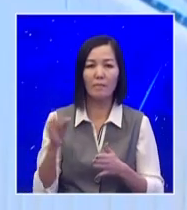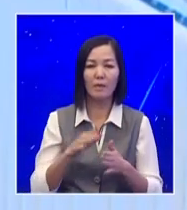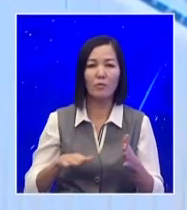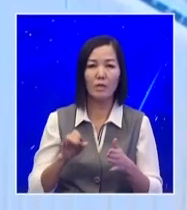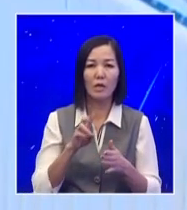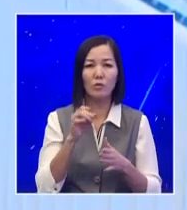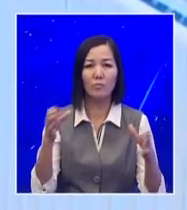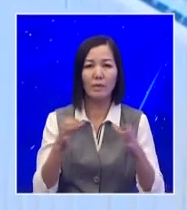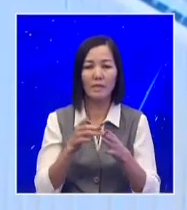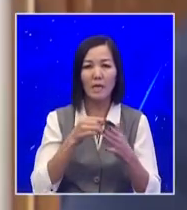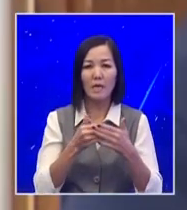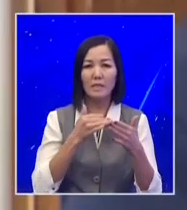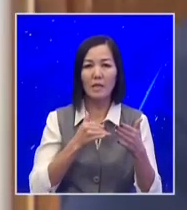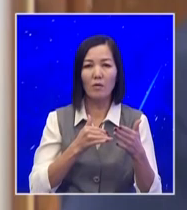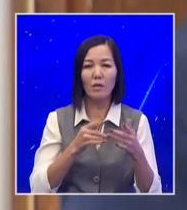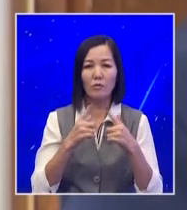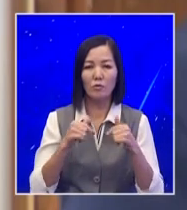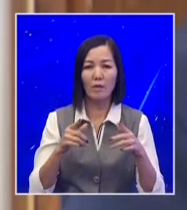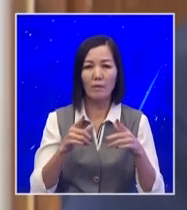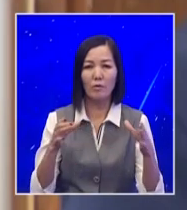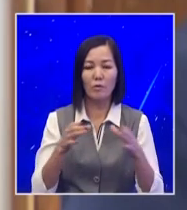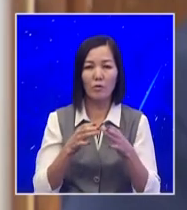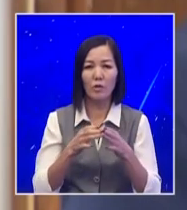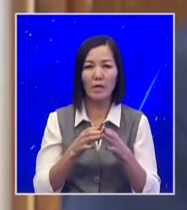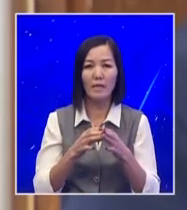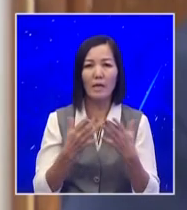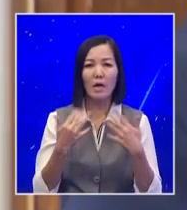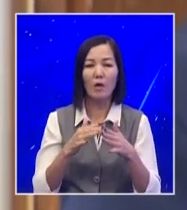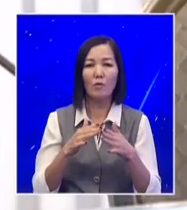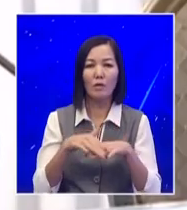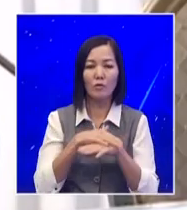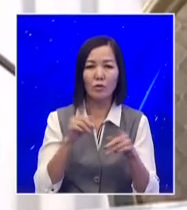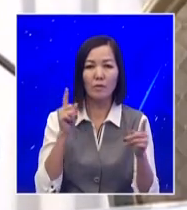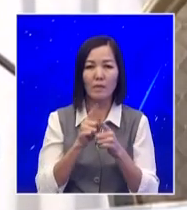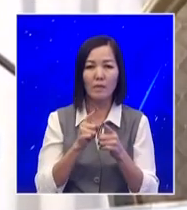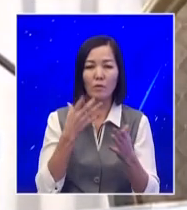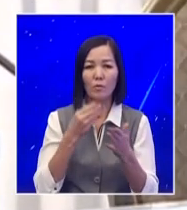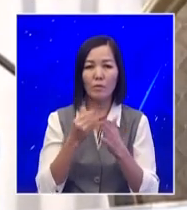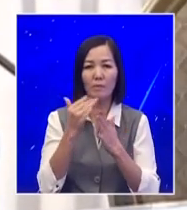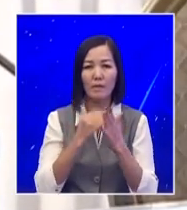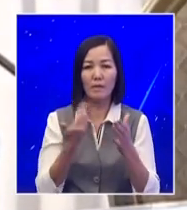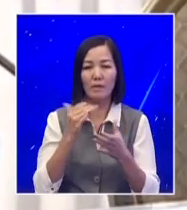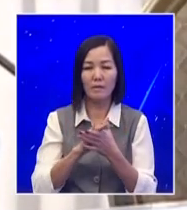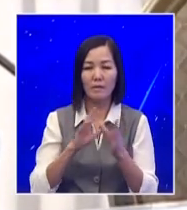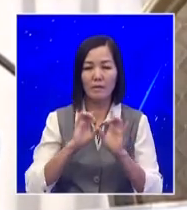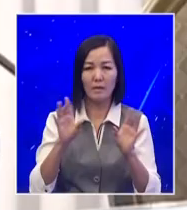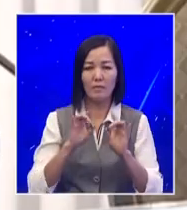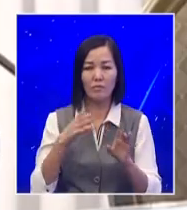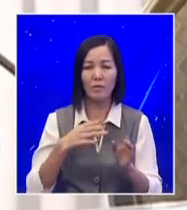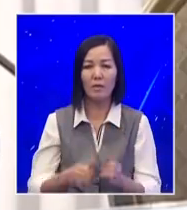Ақжол партиясының сайлау алды штабы құрылған. Оның мүшелері ауылдарда тұрғындармен кездесіп, өз бағдарламалары туралы